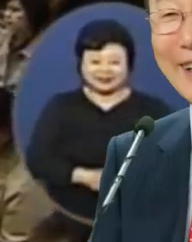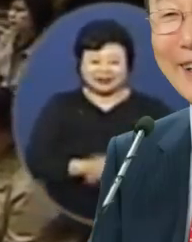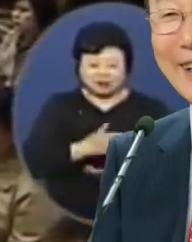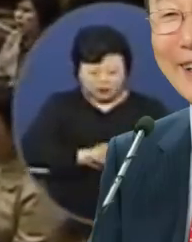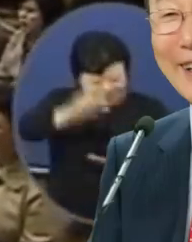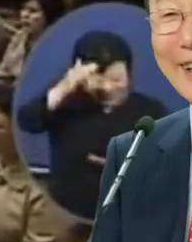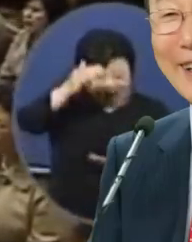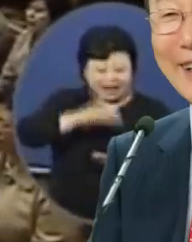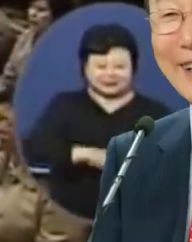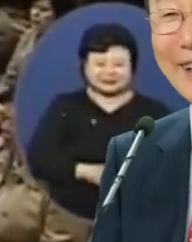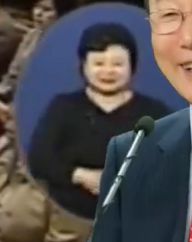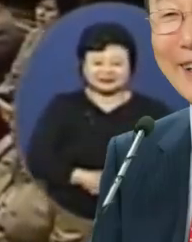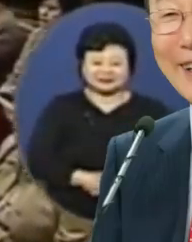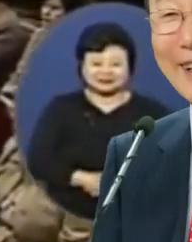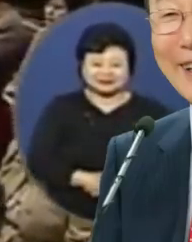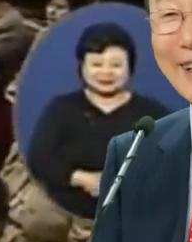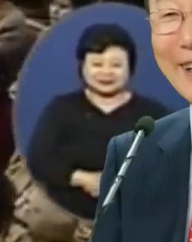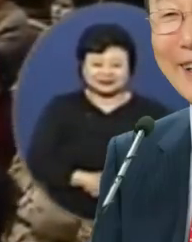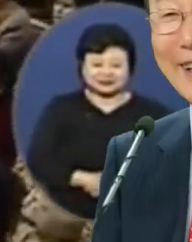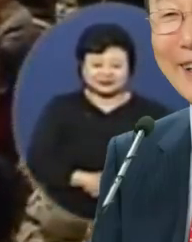물러간다.